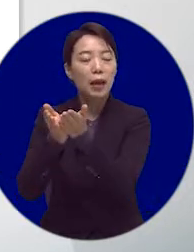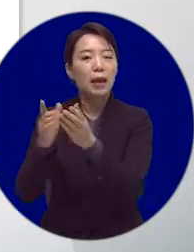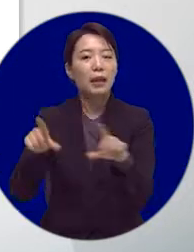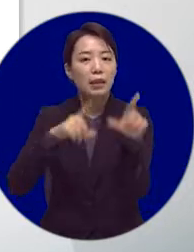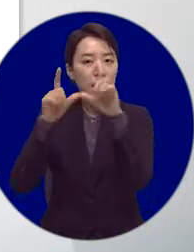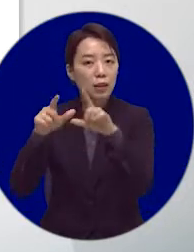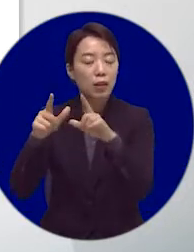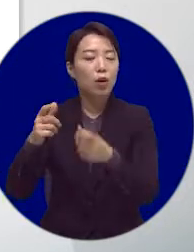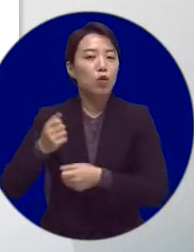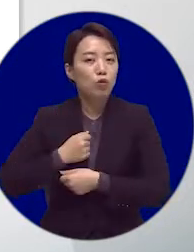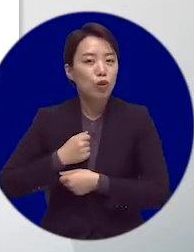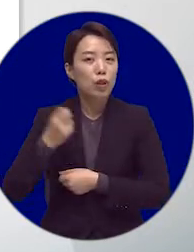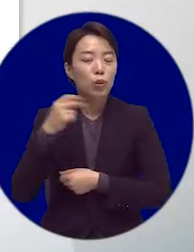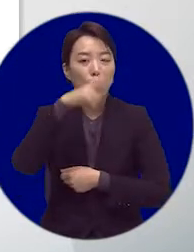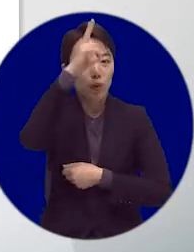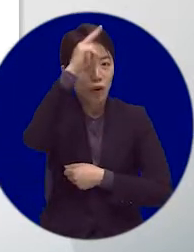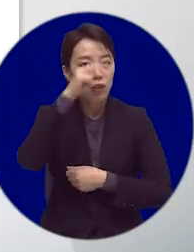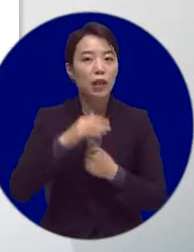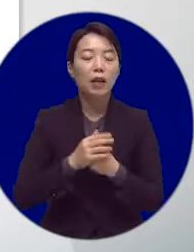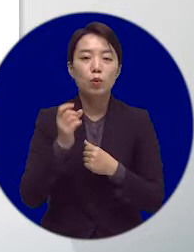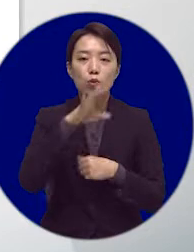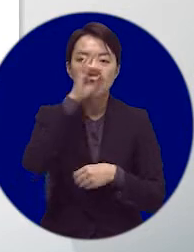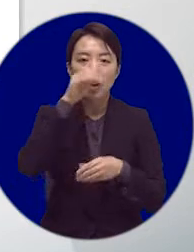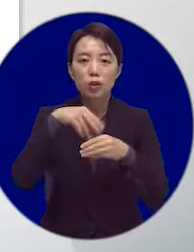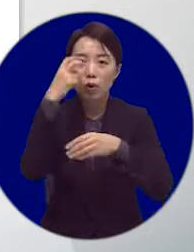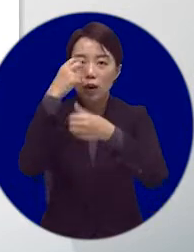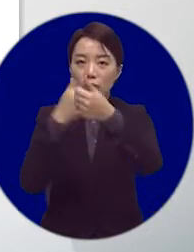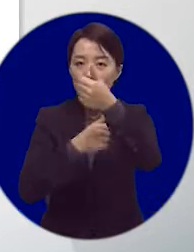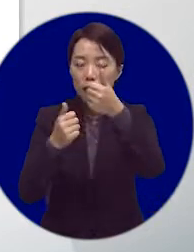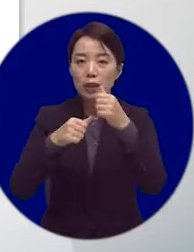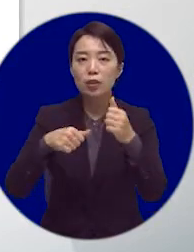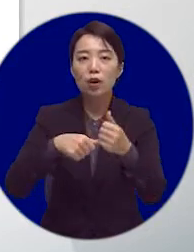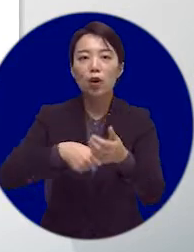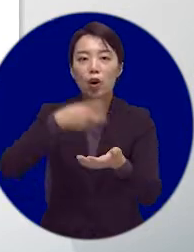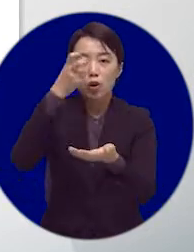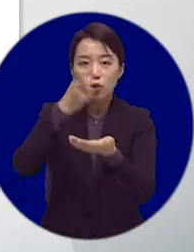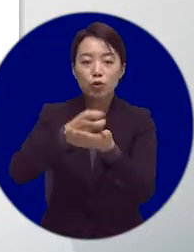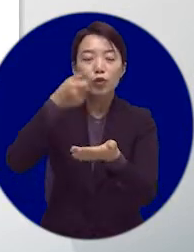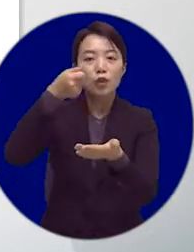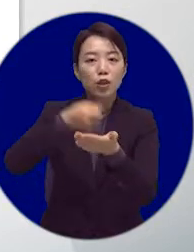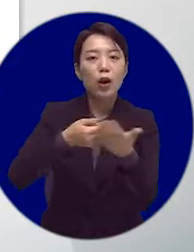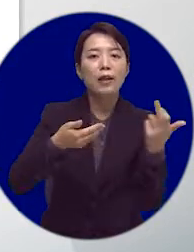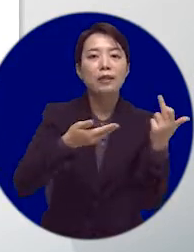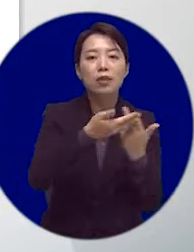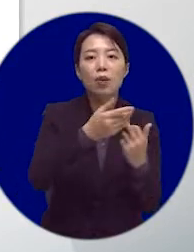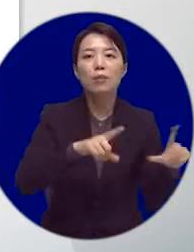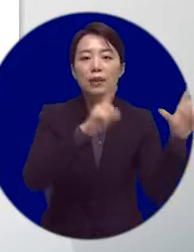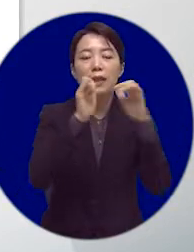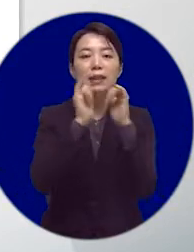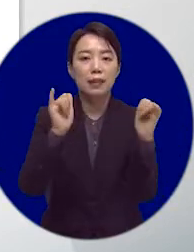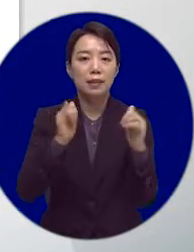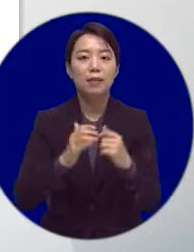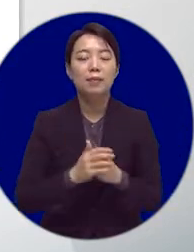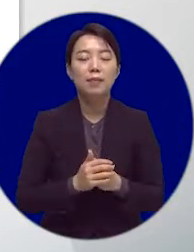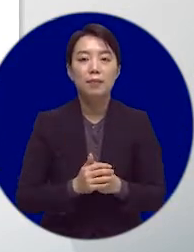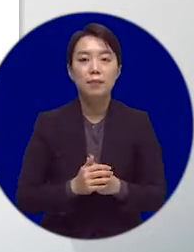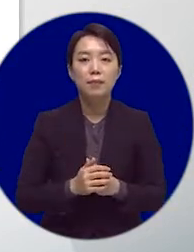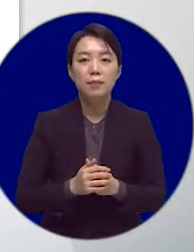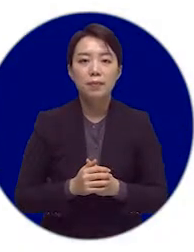근무하는 군인이나 경찰 공무원, 중앙선거관리위원회 규칙으로 정하는 외딴 섬에 거주하는 사람이 할 수